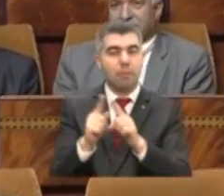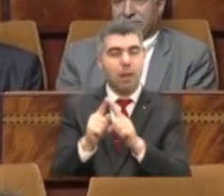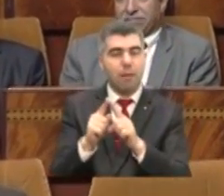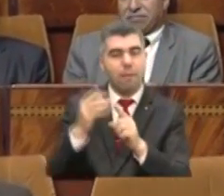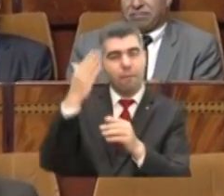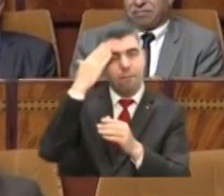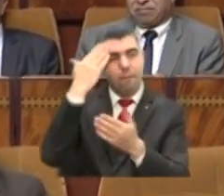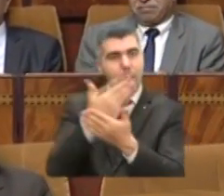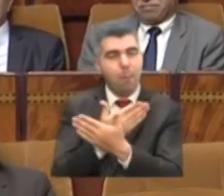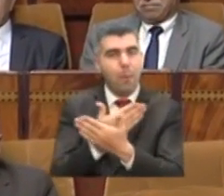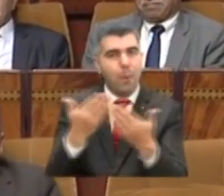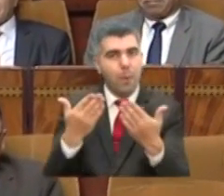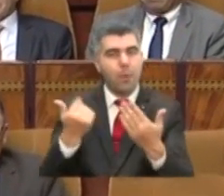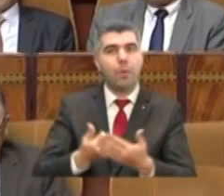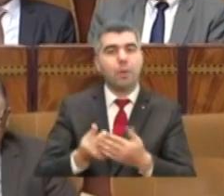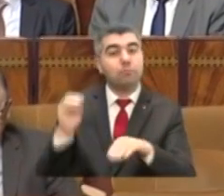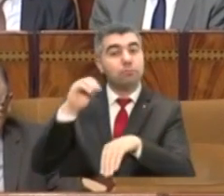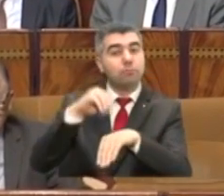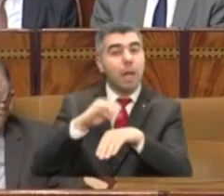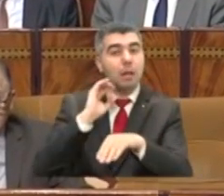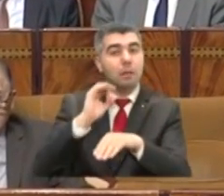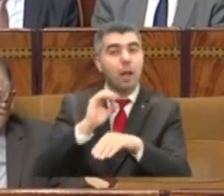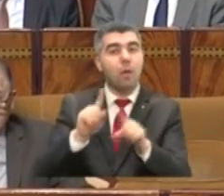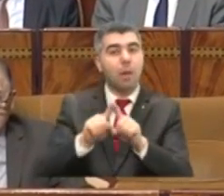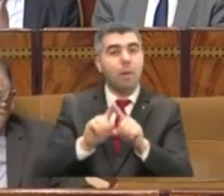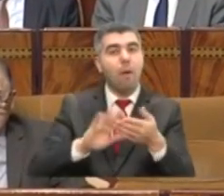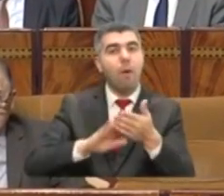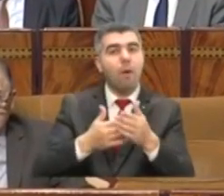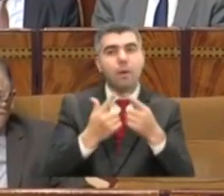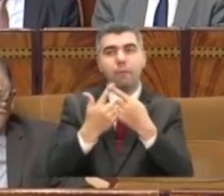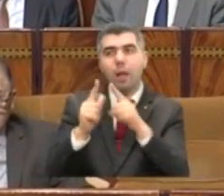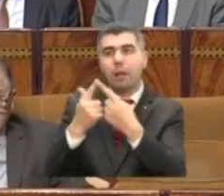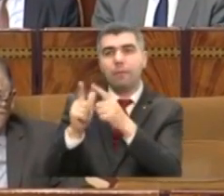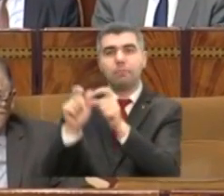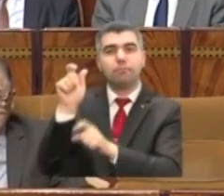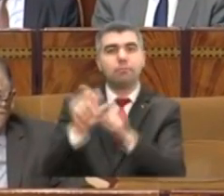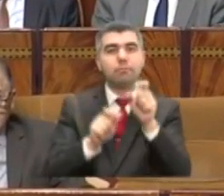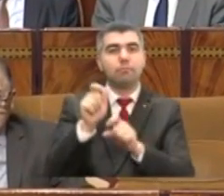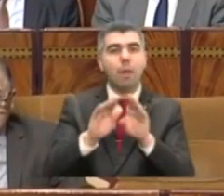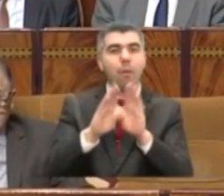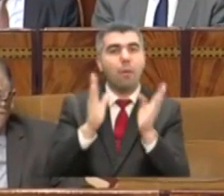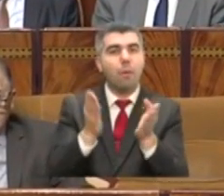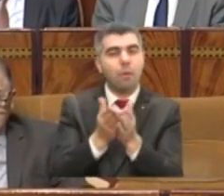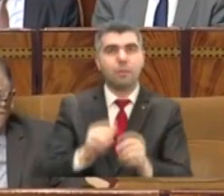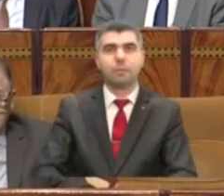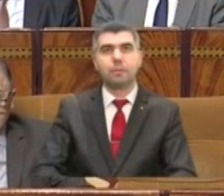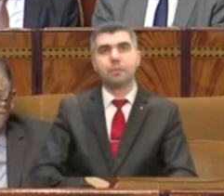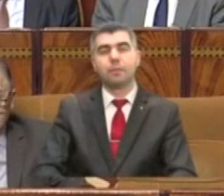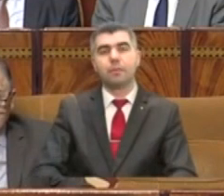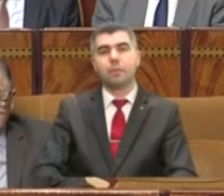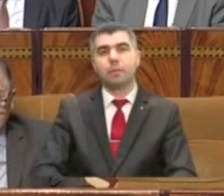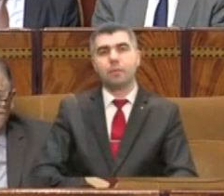وبلورته في سياساتها العمومية من أجل تجويد الحياة اليومية للمواطنين.